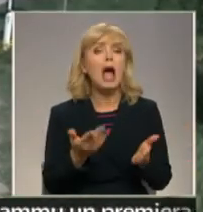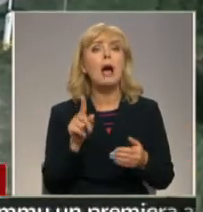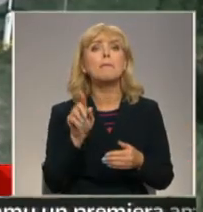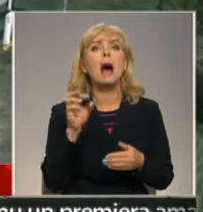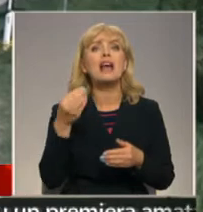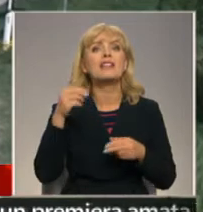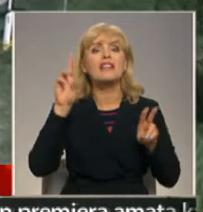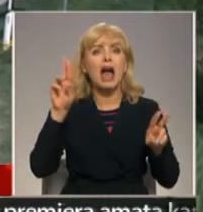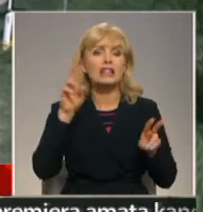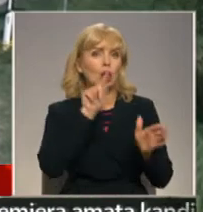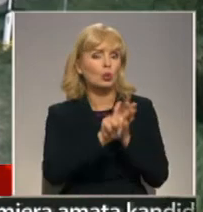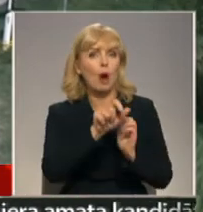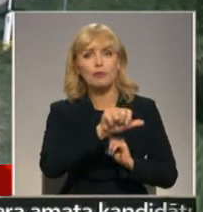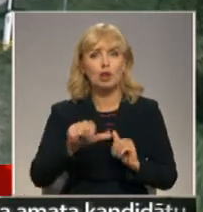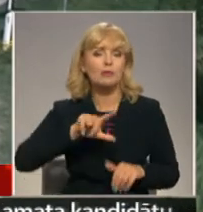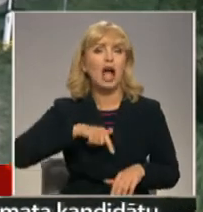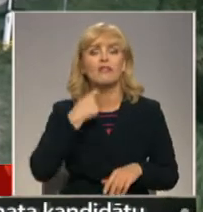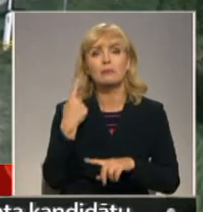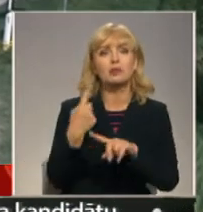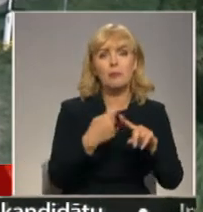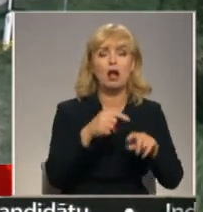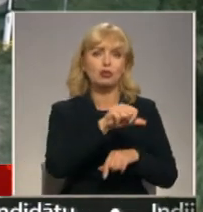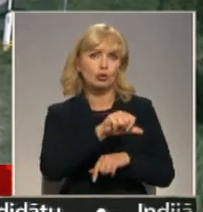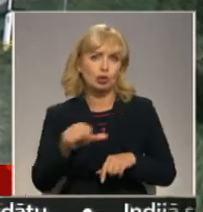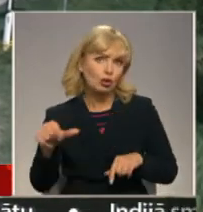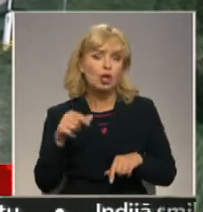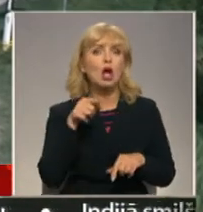Paternieku robežkontroļas punkts iz Latvijas-Baltkrievijas robežas izcelts